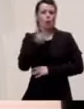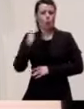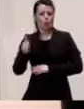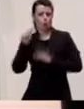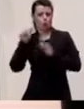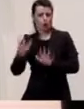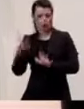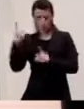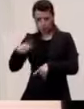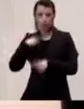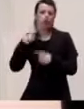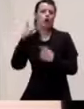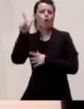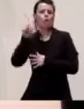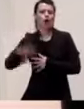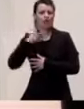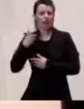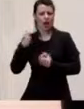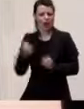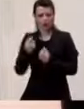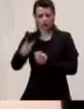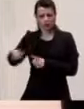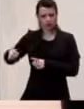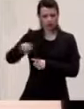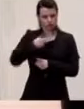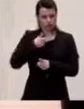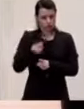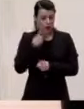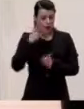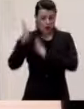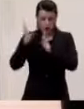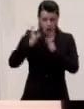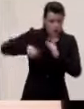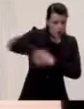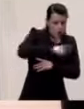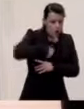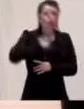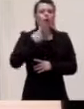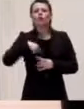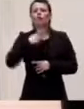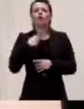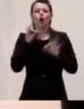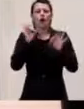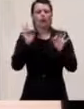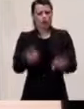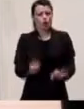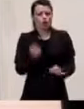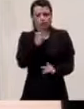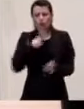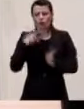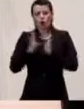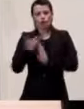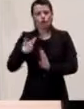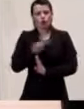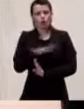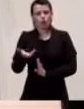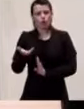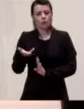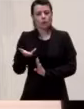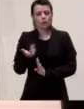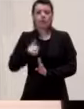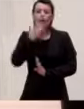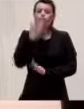Quindi questo è il senso di questo passaggio, perché per cercare di ridurre tra gli altri questo momento